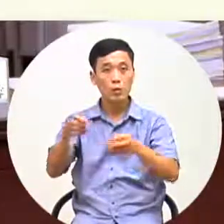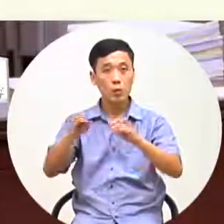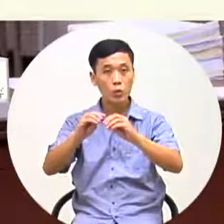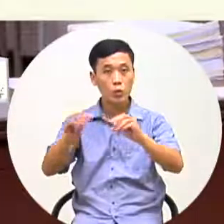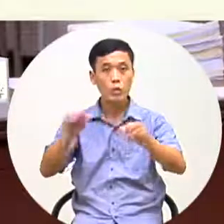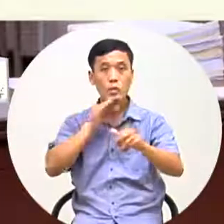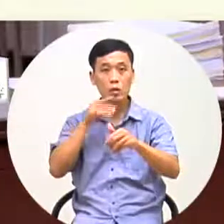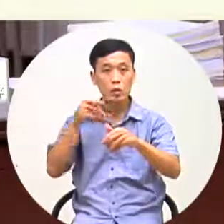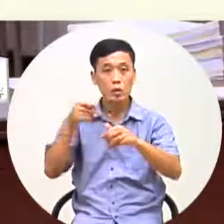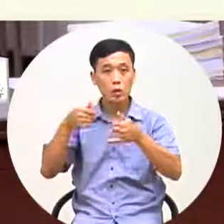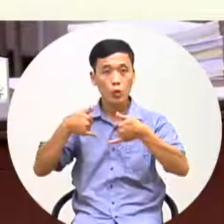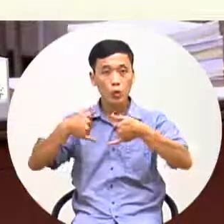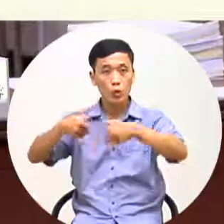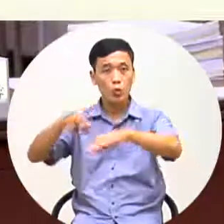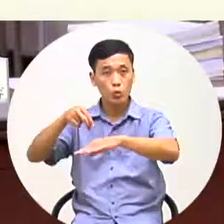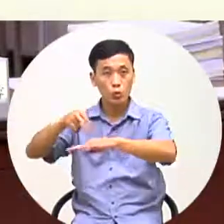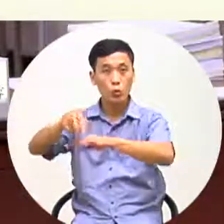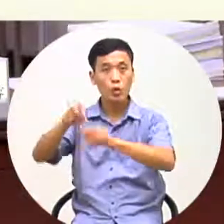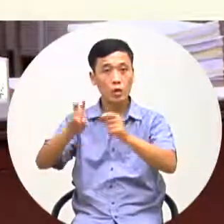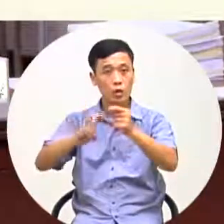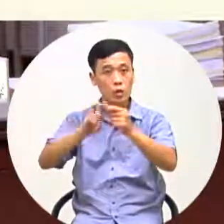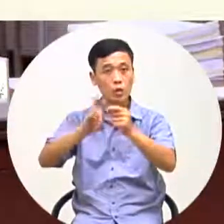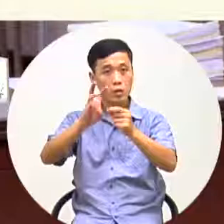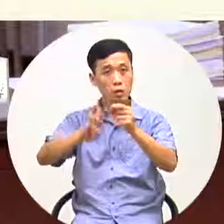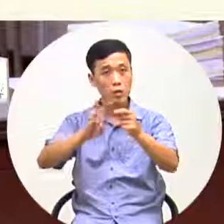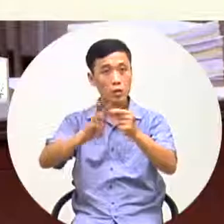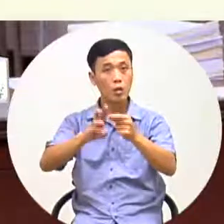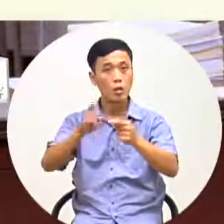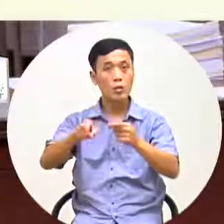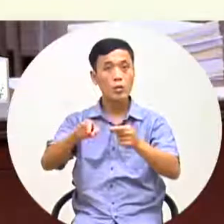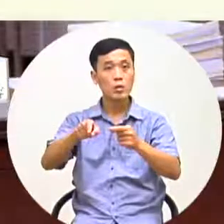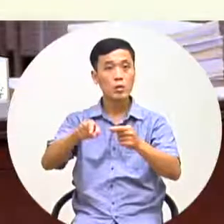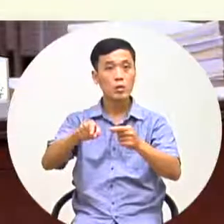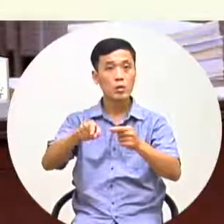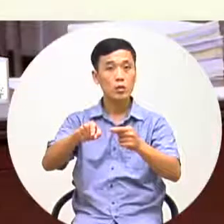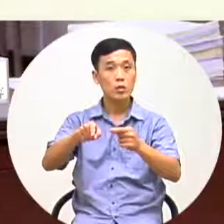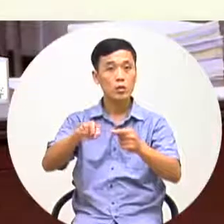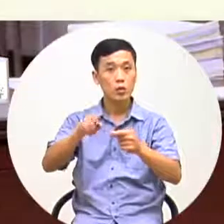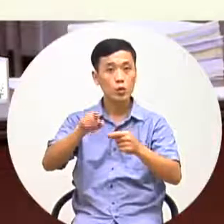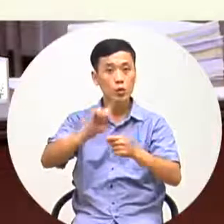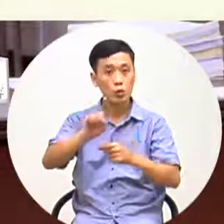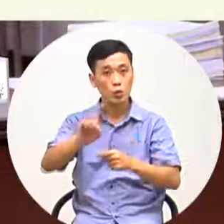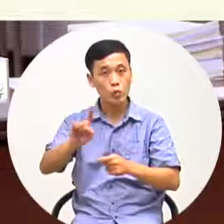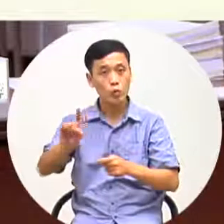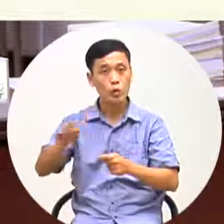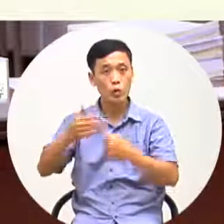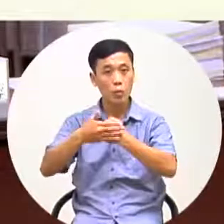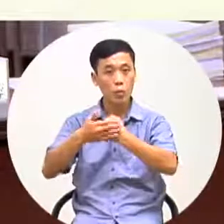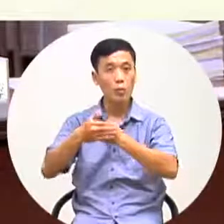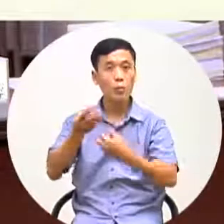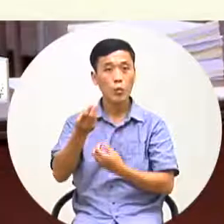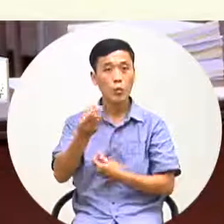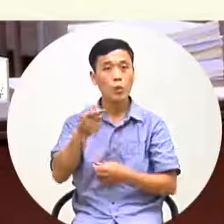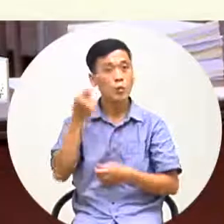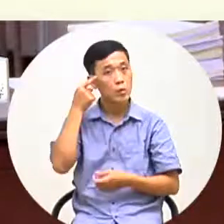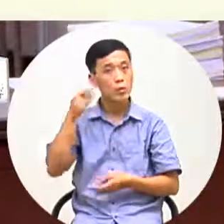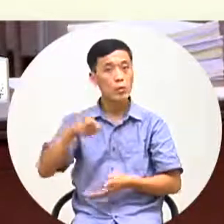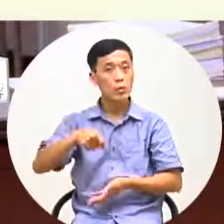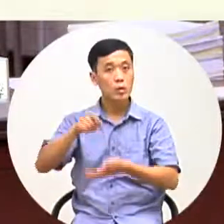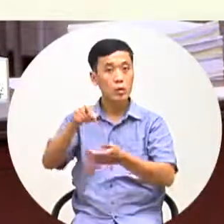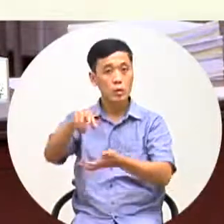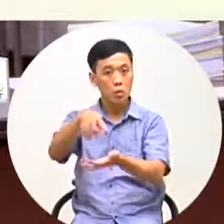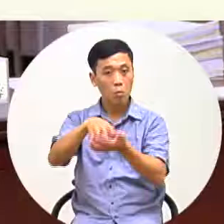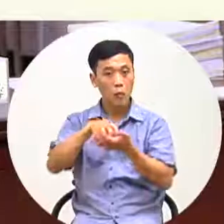20-30栋的物件，遐广告、遐合约有诶无，因都无保留起来，所以你怎么建取证，因有相当的困难，对